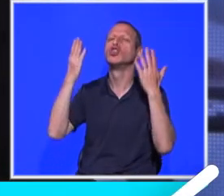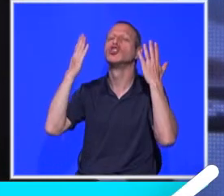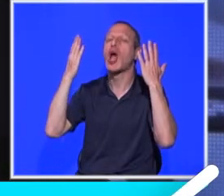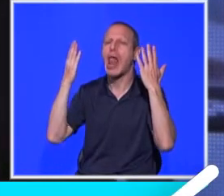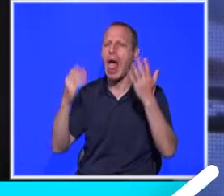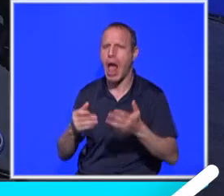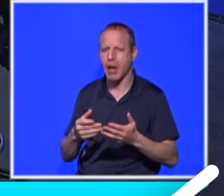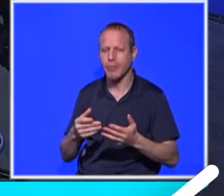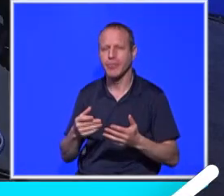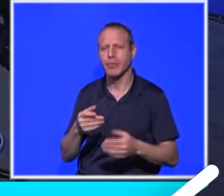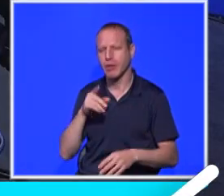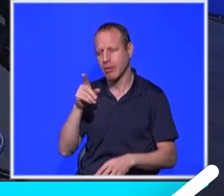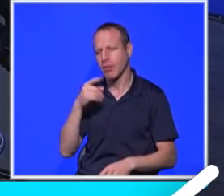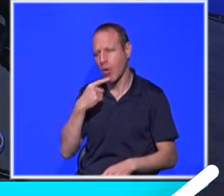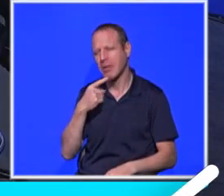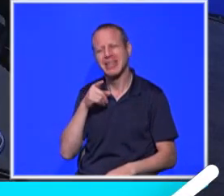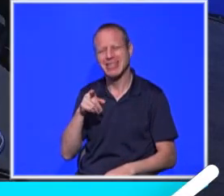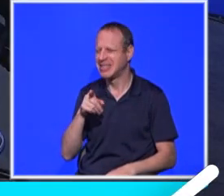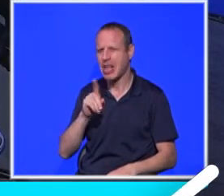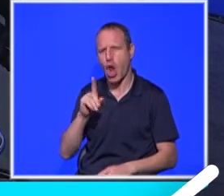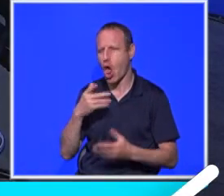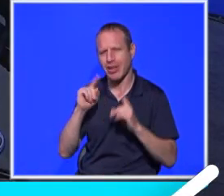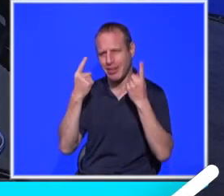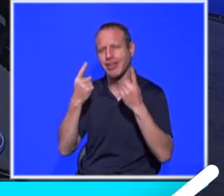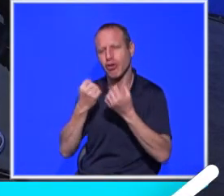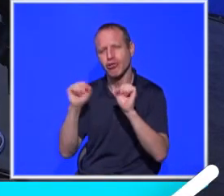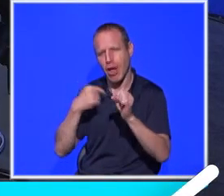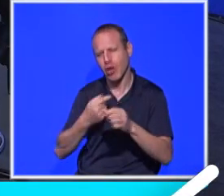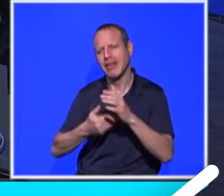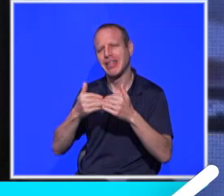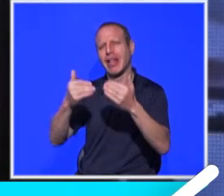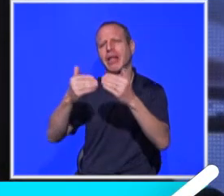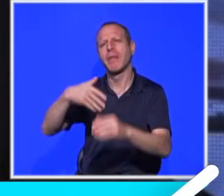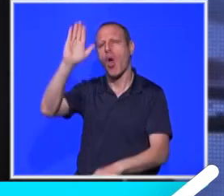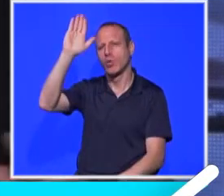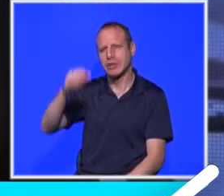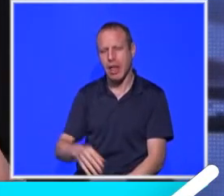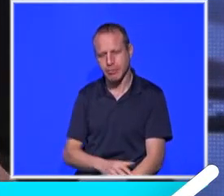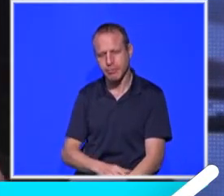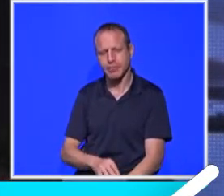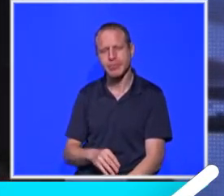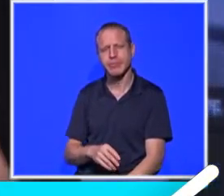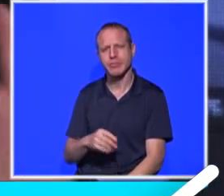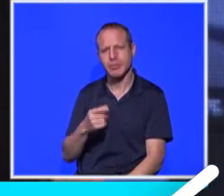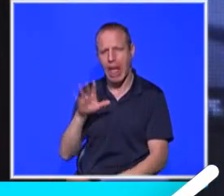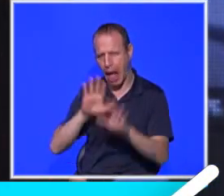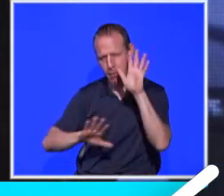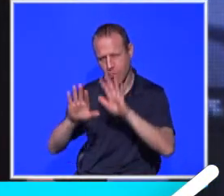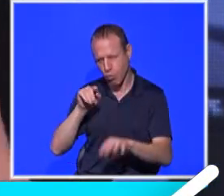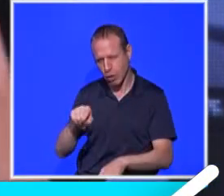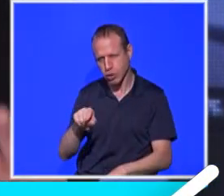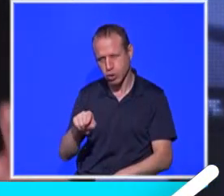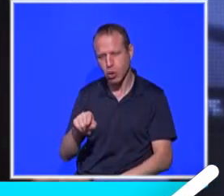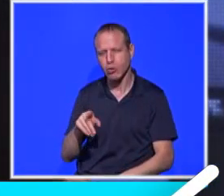אינשאללה, אתה אומר לו, כנראה שזה לא יקרה, תשחרר אותי ותתקדם החוצה. אז אני חושבת שהעמימות הזאת, כמו שאתה